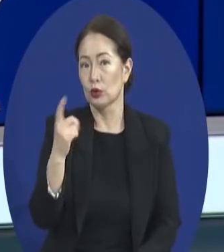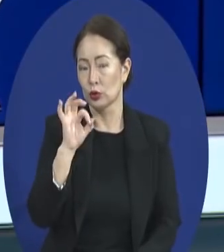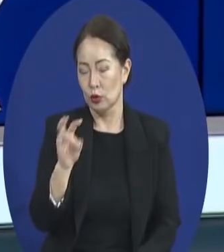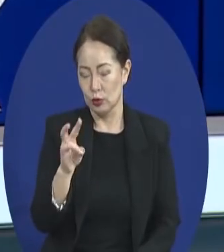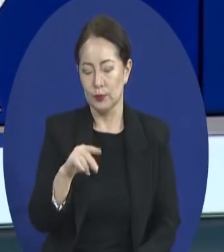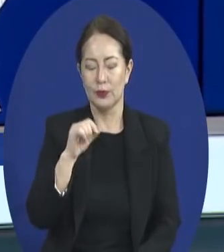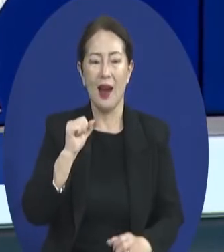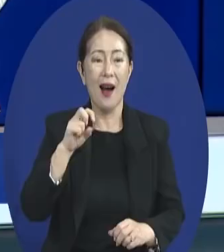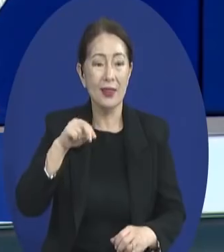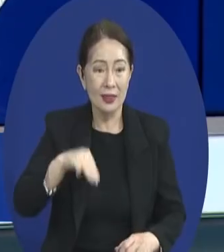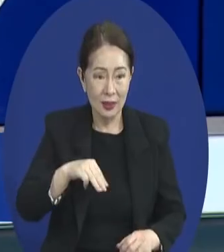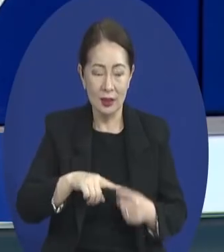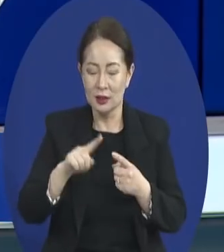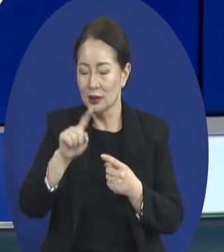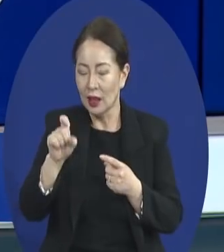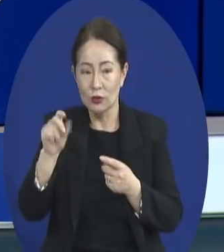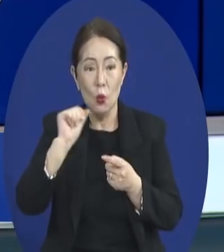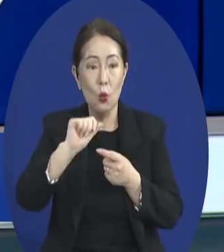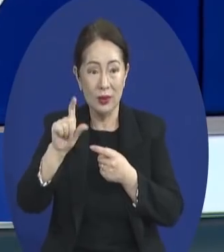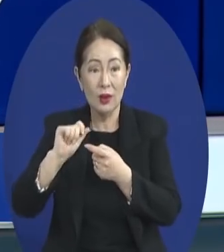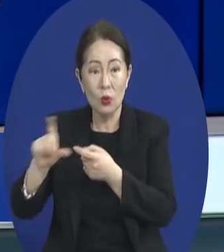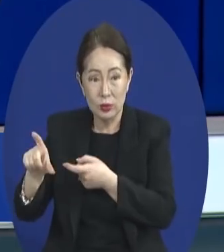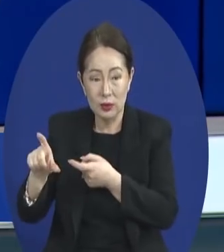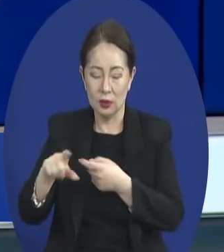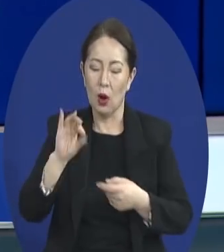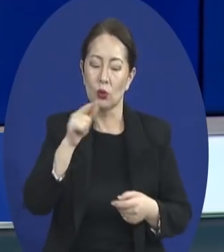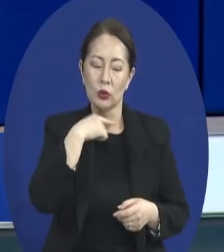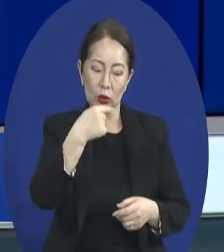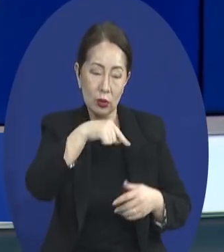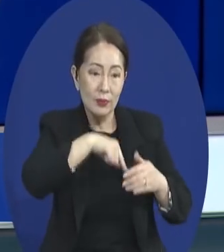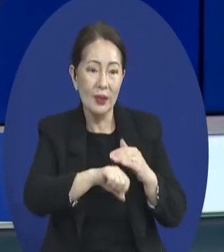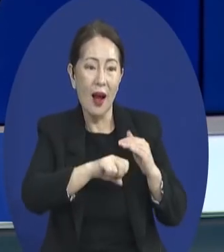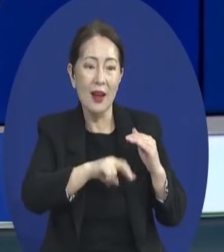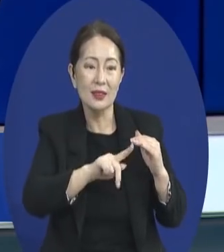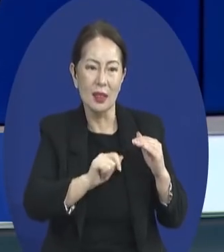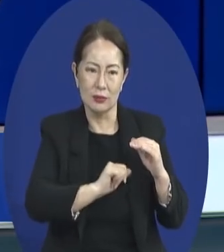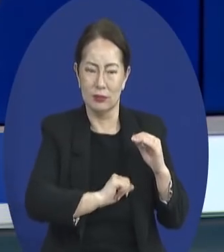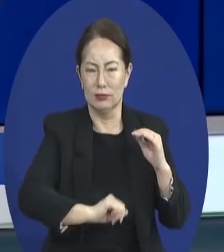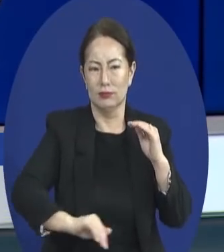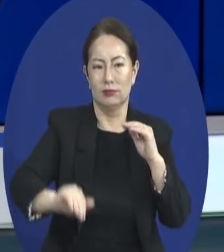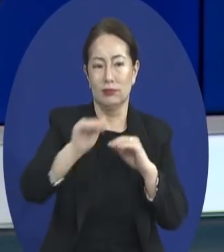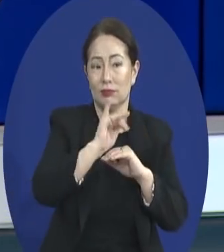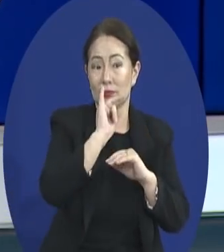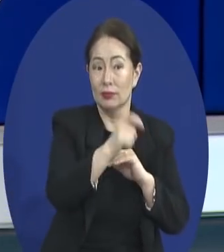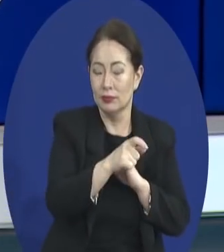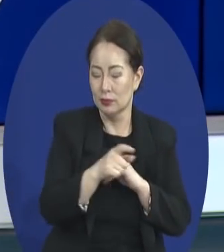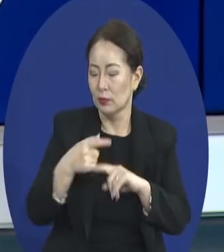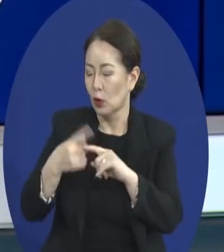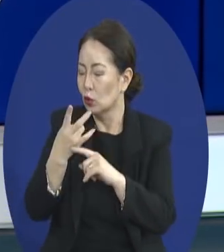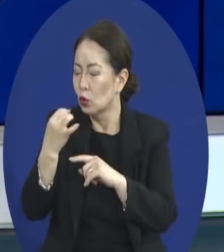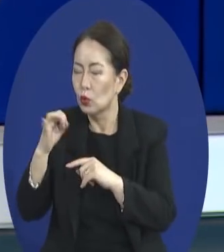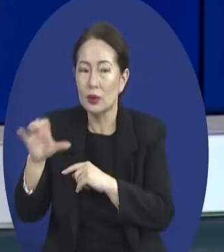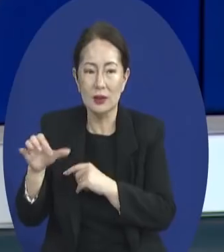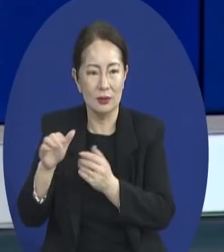цэсийн үн өндөр түвшинд хадгалагдаж, оюу толгойн боёчмолдох алт цэсийн агуулмж түүхэн дунджаас өндөр байснаар нүүрсний экспортын орлогын дутууг